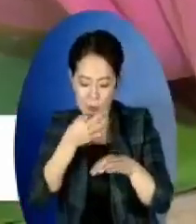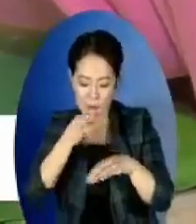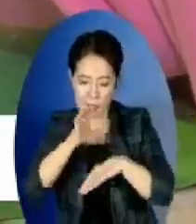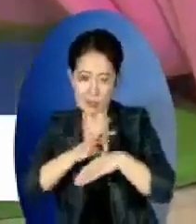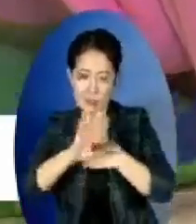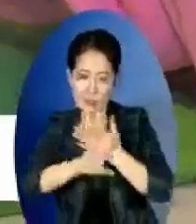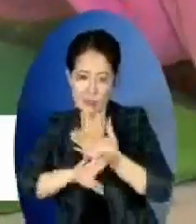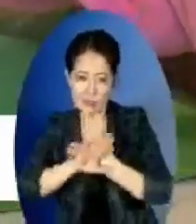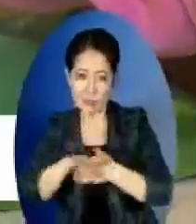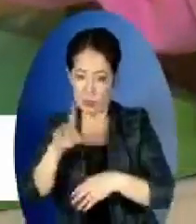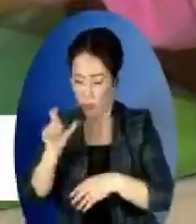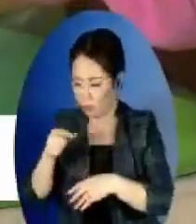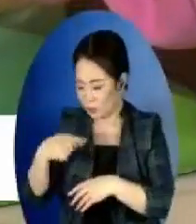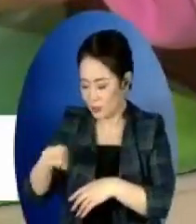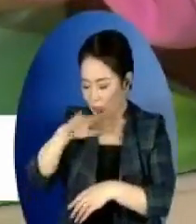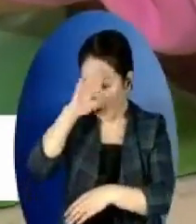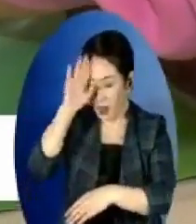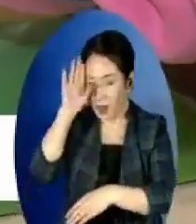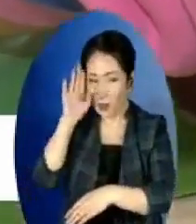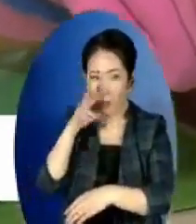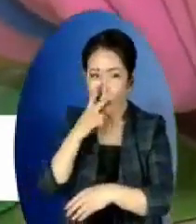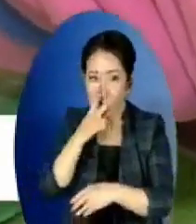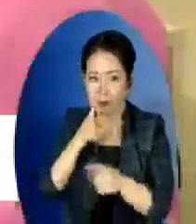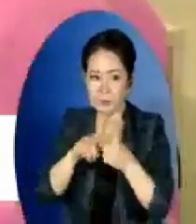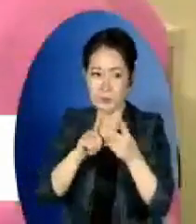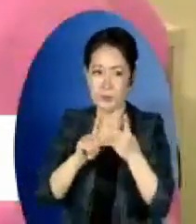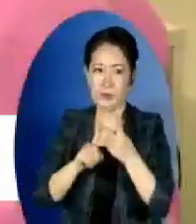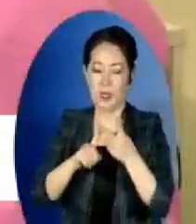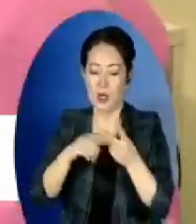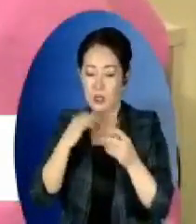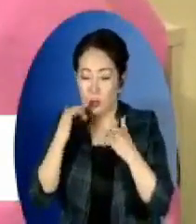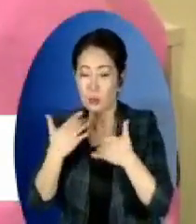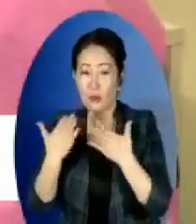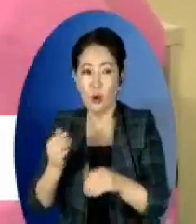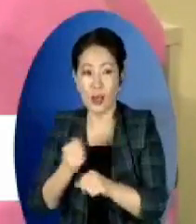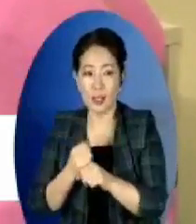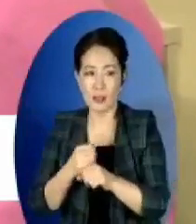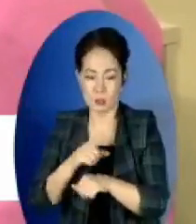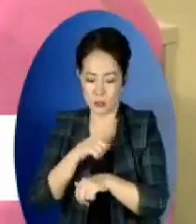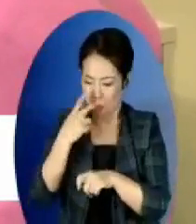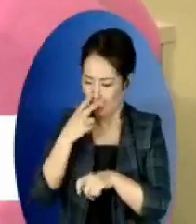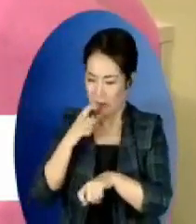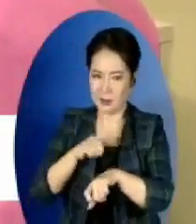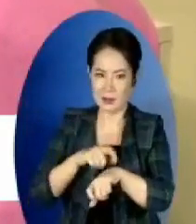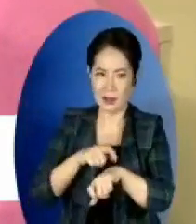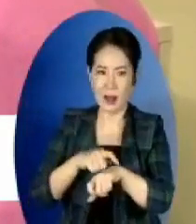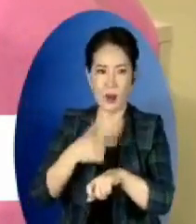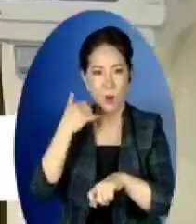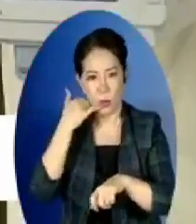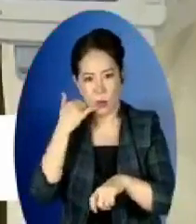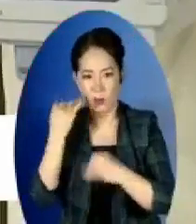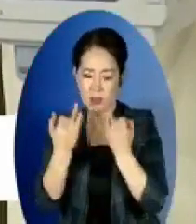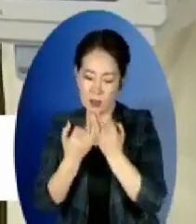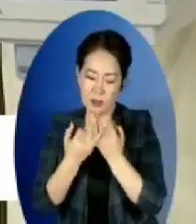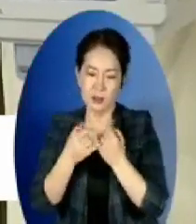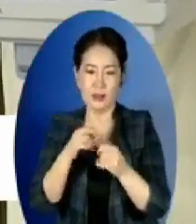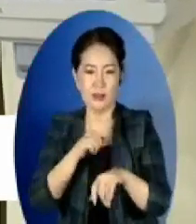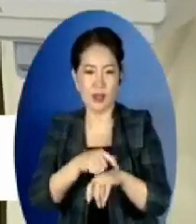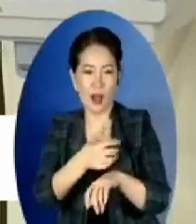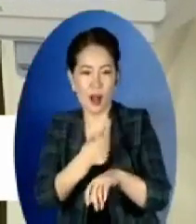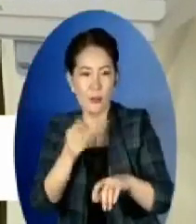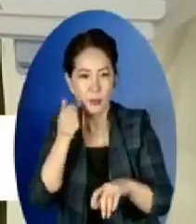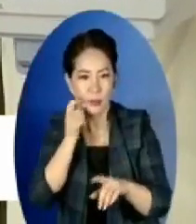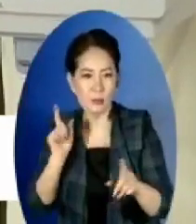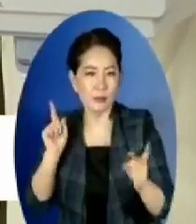сэргийлж үйлчлүүлэгч бүрийн халууныг химжиж зөвлөгөө өгч ажиллаж байна. Мөн иргэд үзлэг шинжилгээний цагийг утсаар интернетээр болон бичлэн